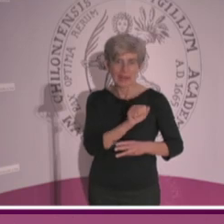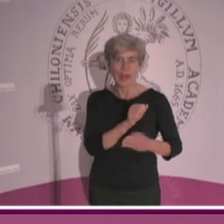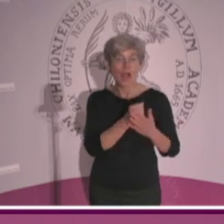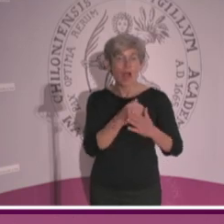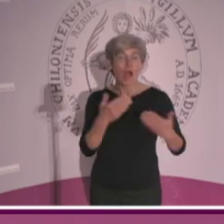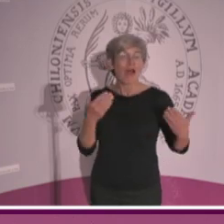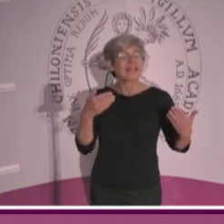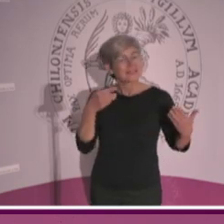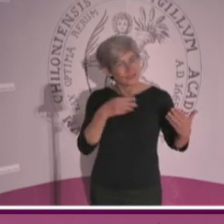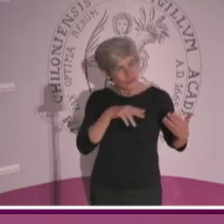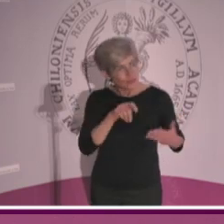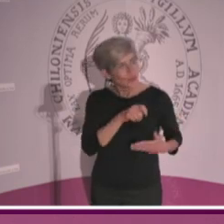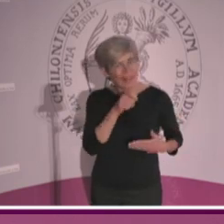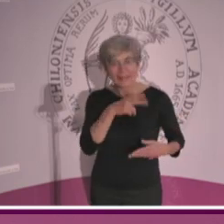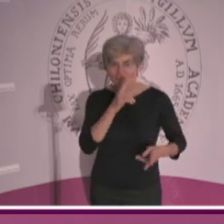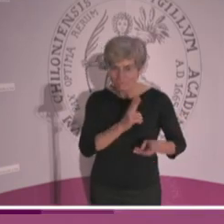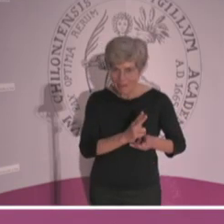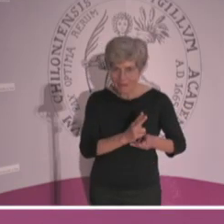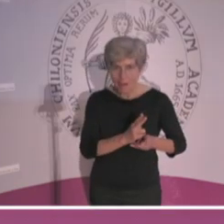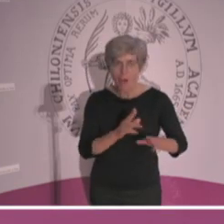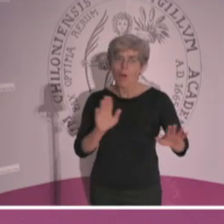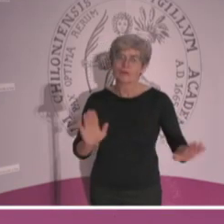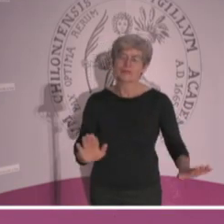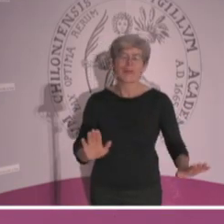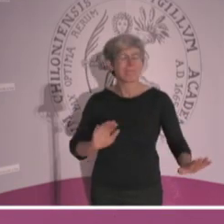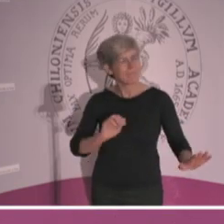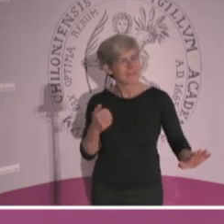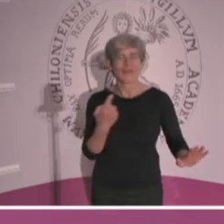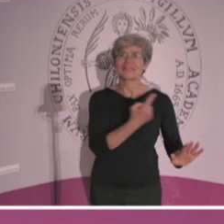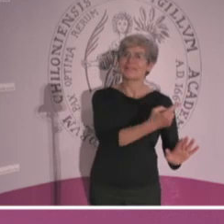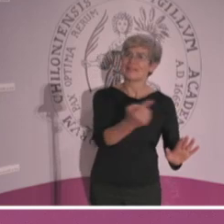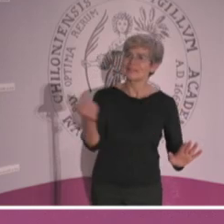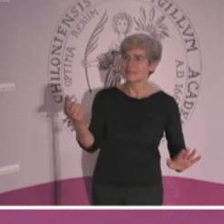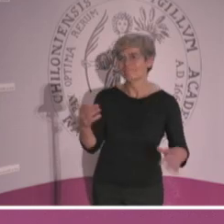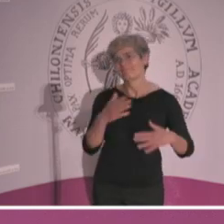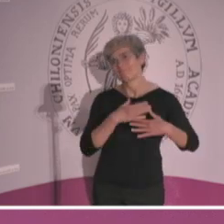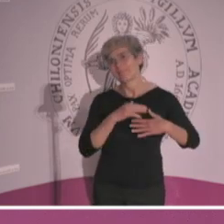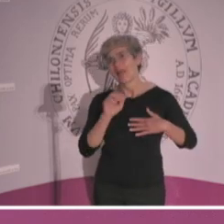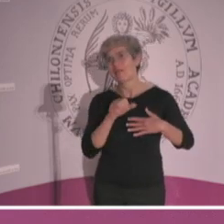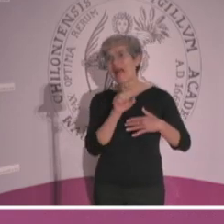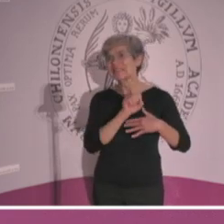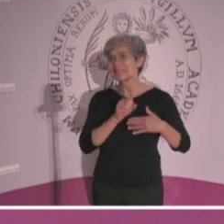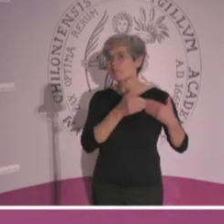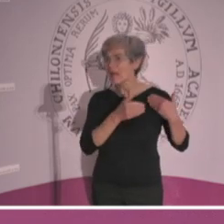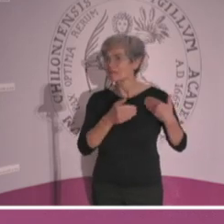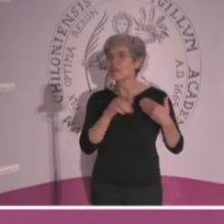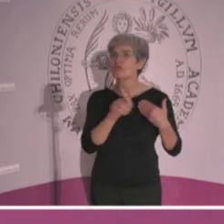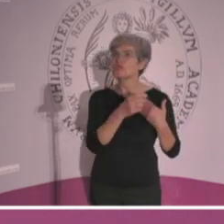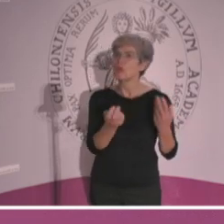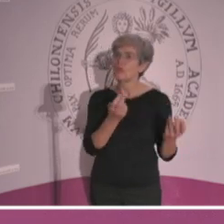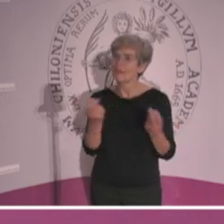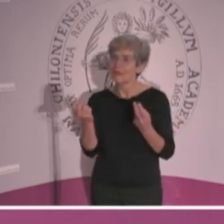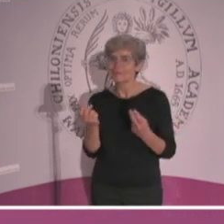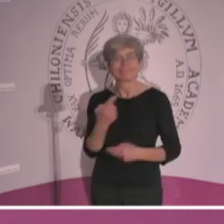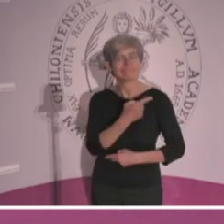allem Sie, liebe Erstsemesterstudierende. Als Präsidentin der Christian-Albrechts-Universität der